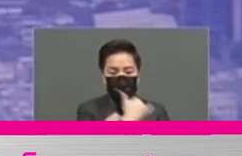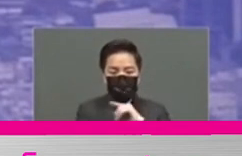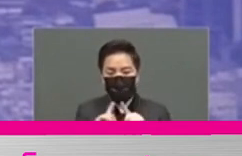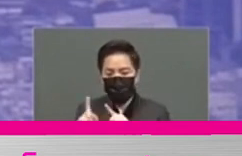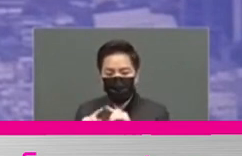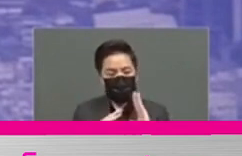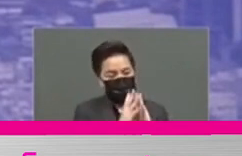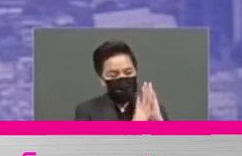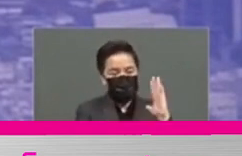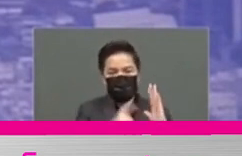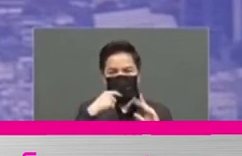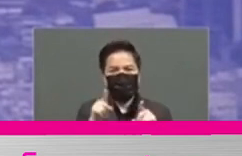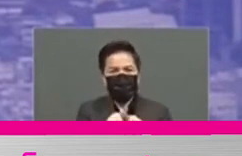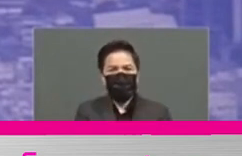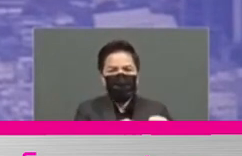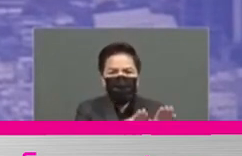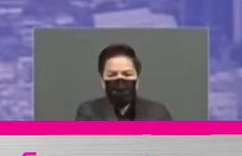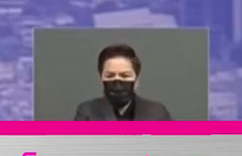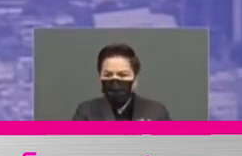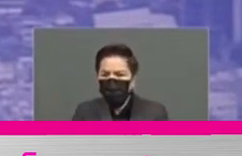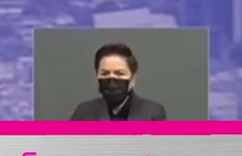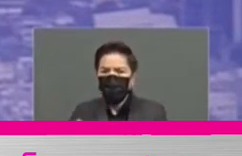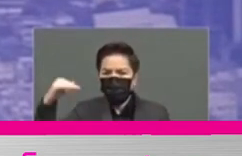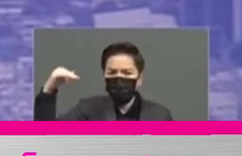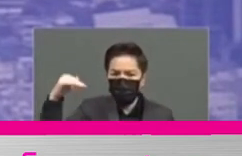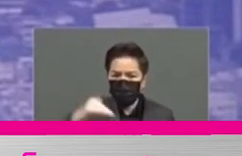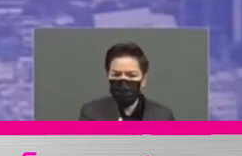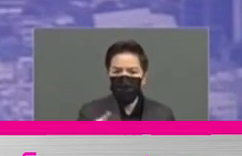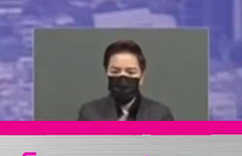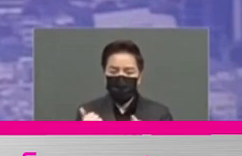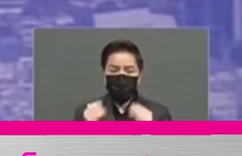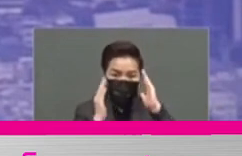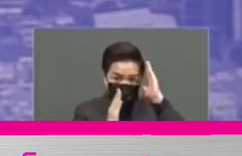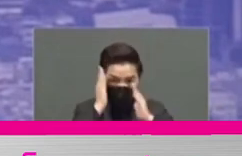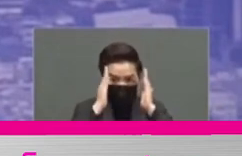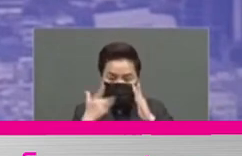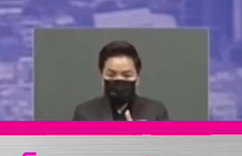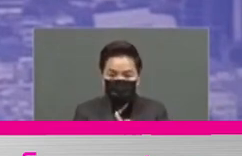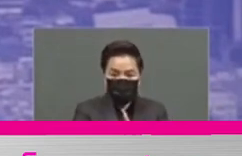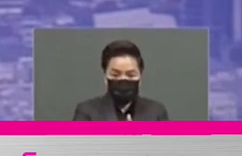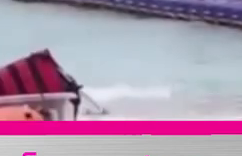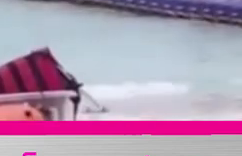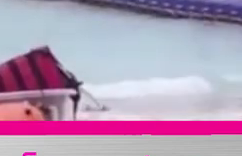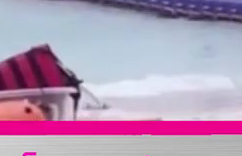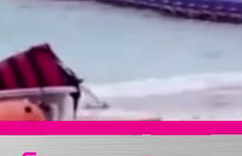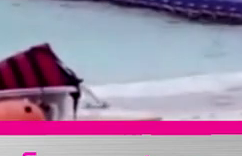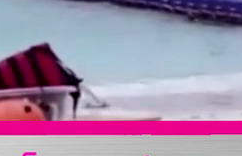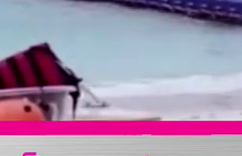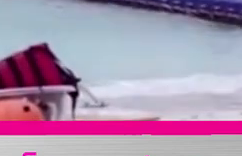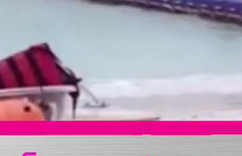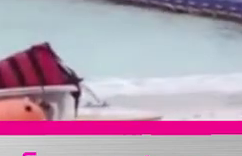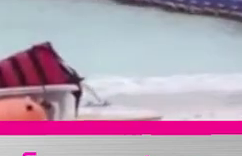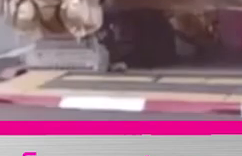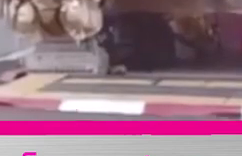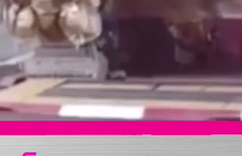เรื่องง่ายเพราะสิ่งสำคัญคือประชาชนต้องปลอดภัยและต้องมีศักยภาพที่สามารถรองรับหากเกิดกรณีพบการระบาดเป็นกลุ่มก้อน